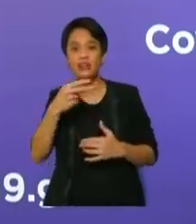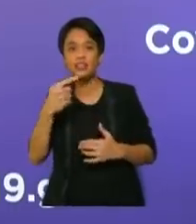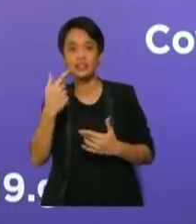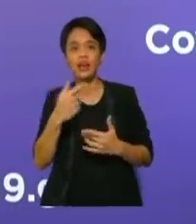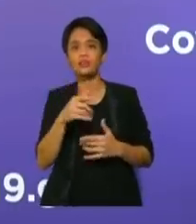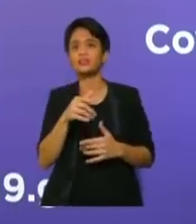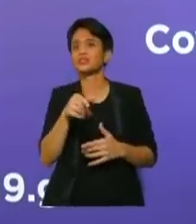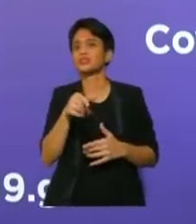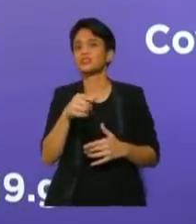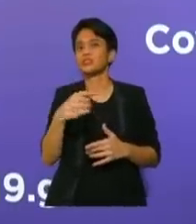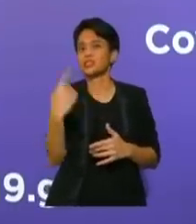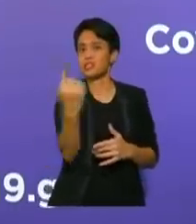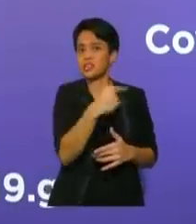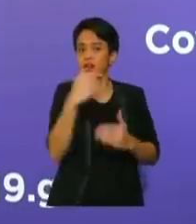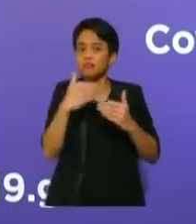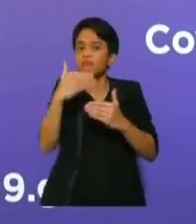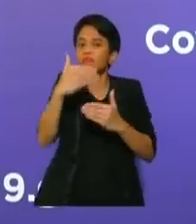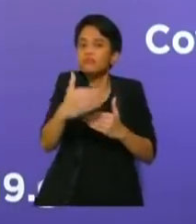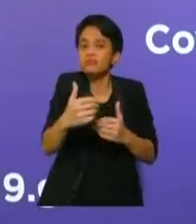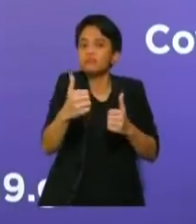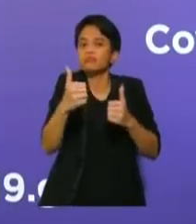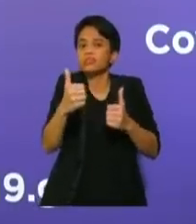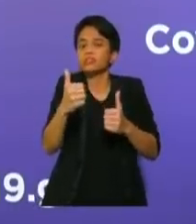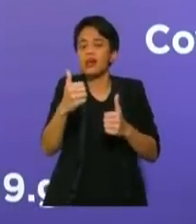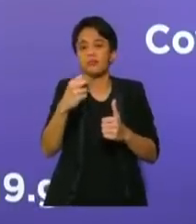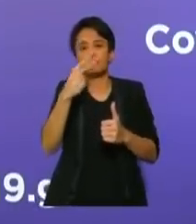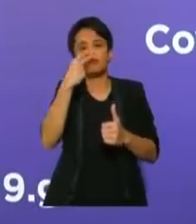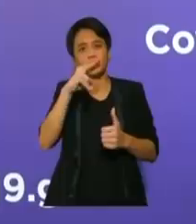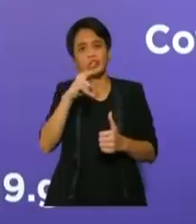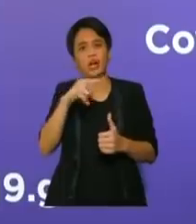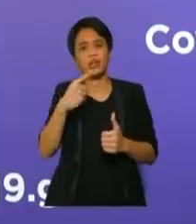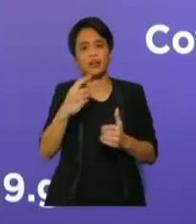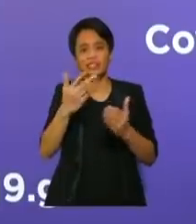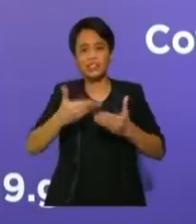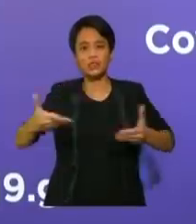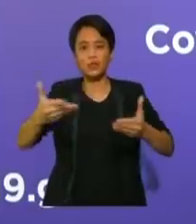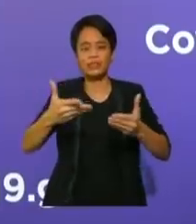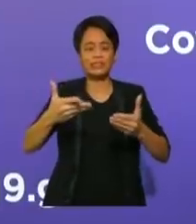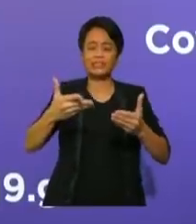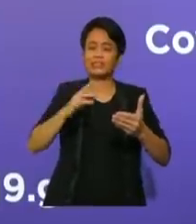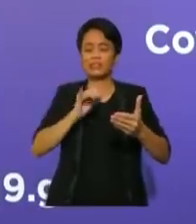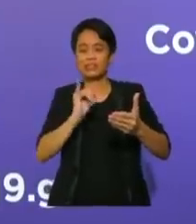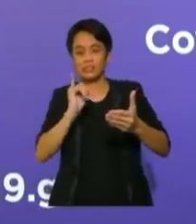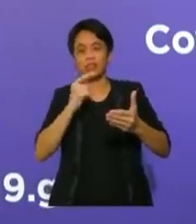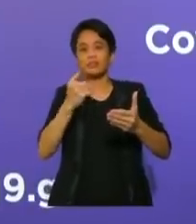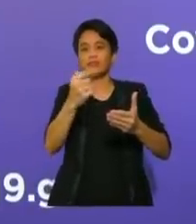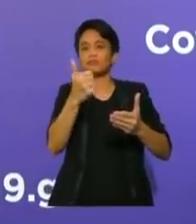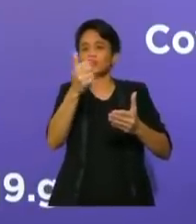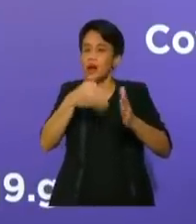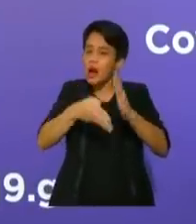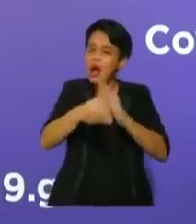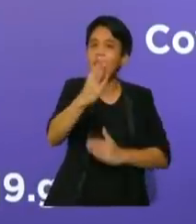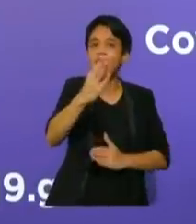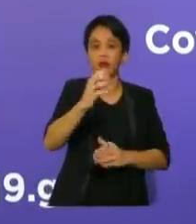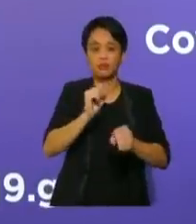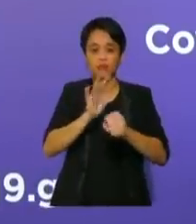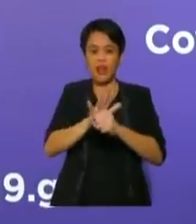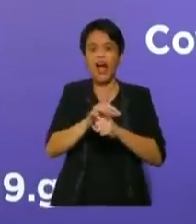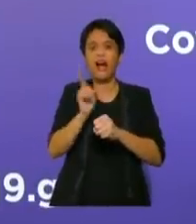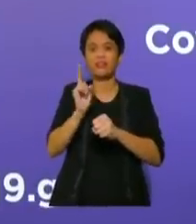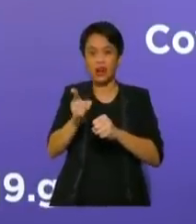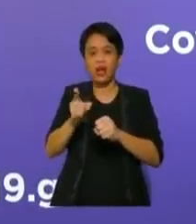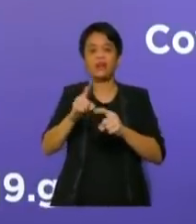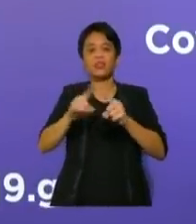akan yakin bahwa kita bisa melewati masa-masa sulit ini. Kita akan bisa mengatasi pandemi ini dan keluar